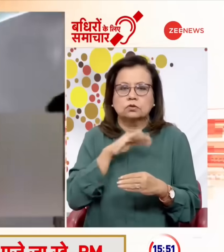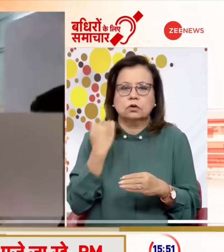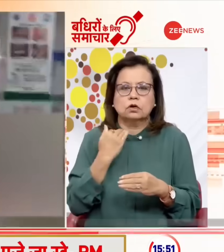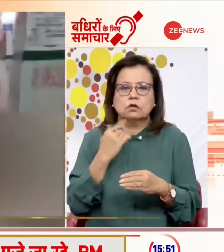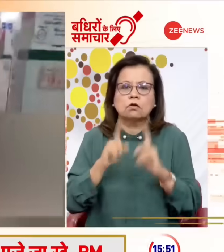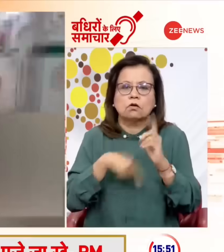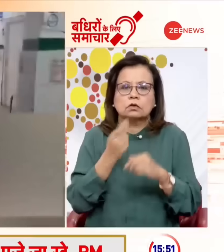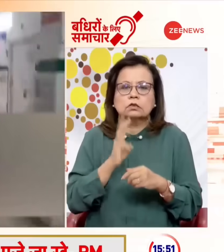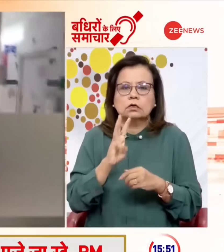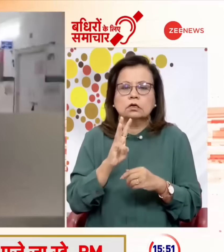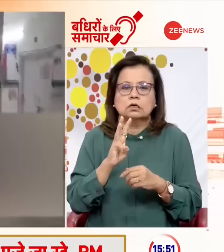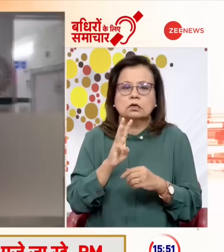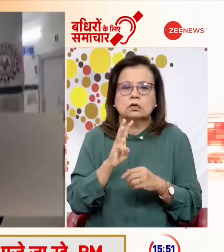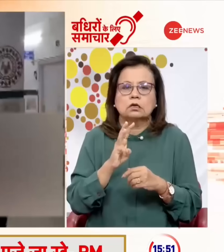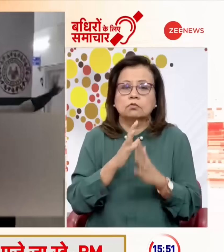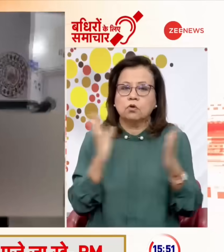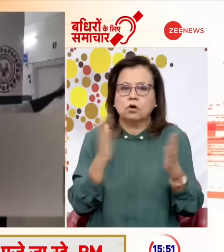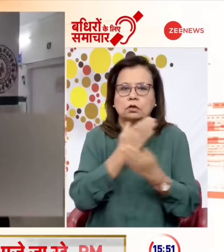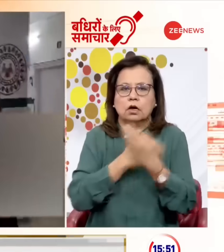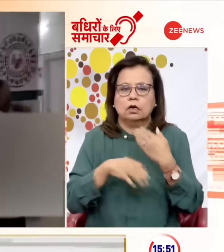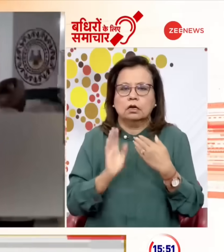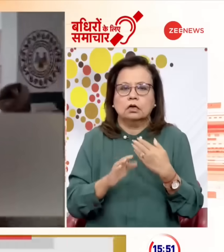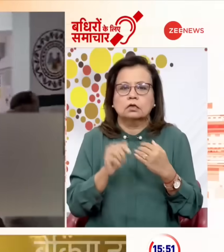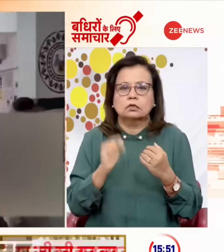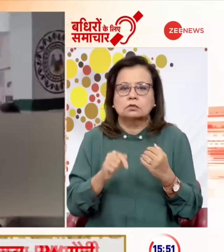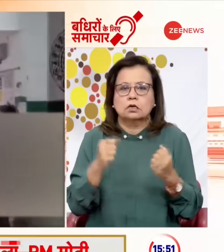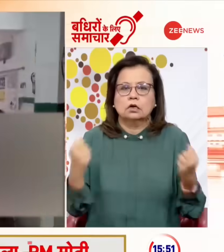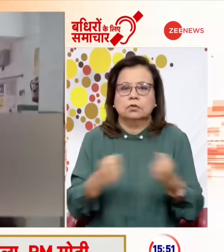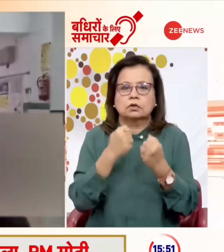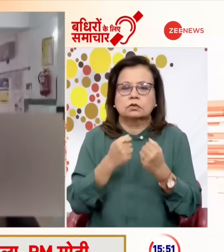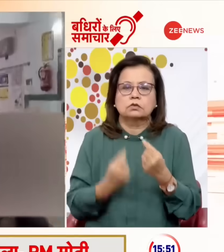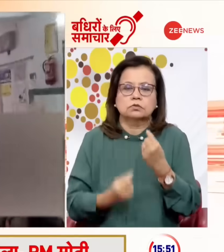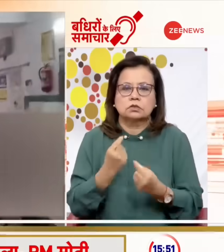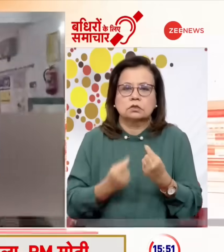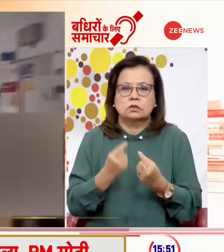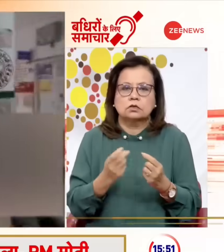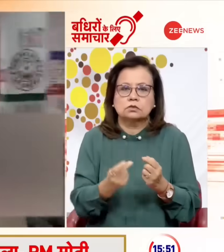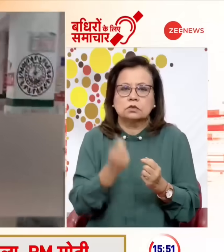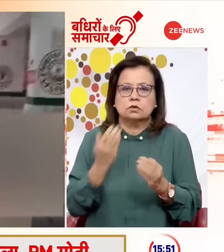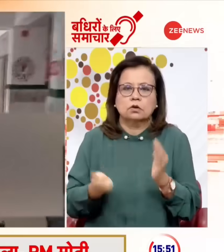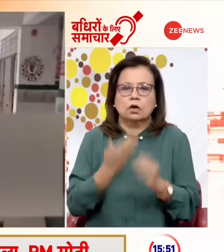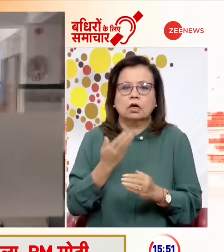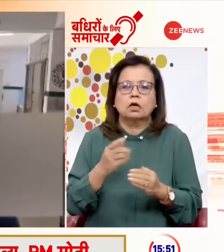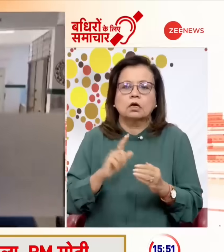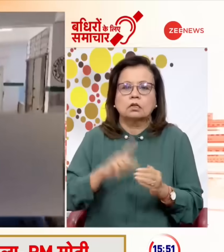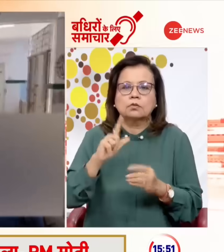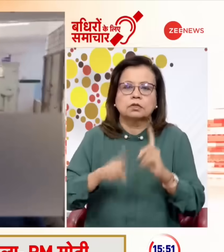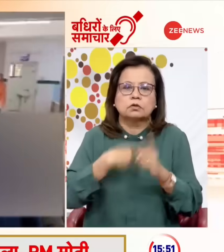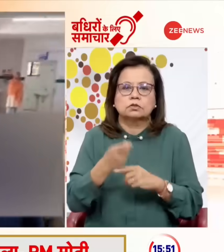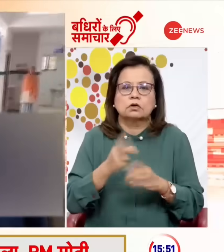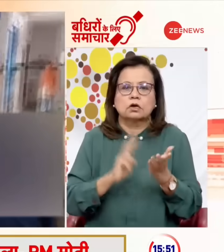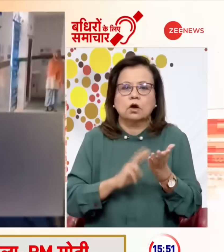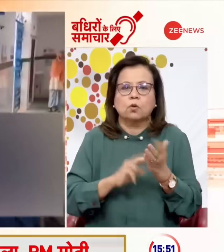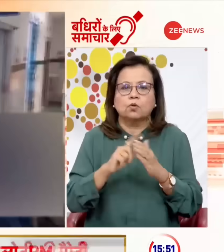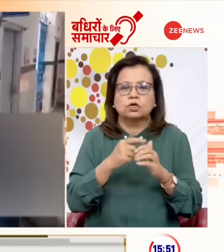मौत हो गई और 3 गंभीर रूप से घायल हैं। इस घटना पर सियासत तेज हो गई है। नेता